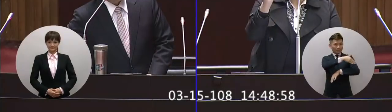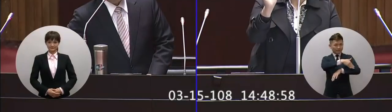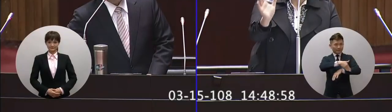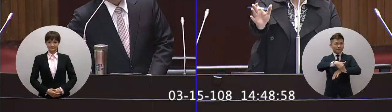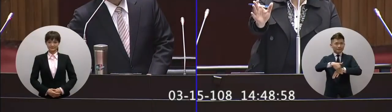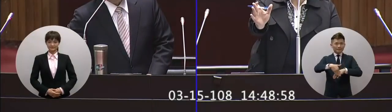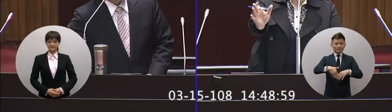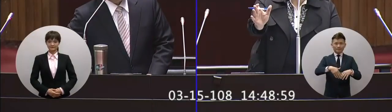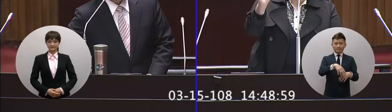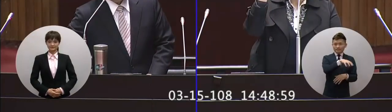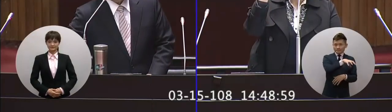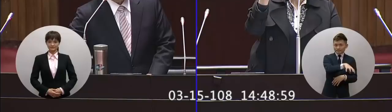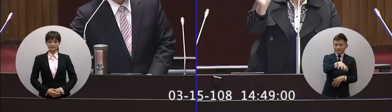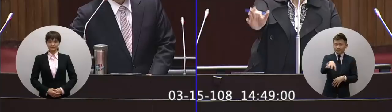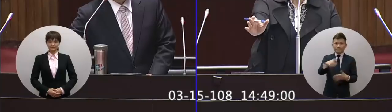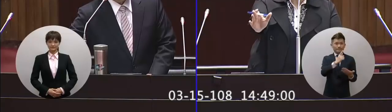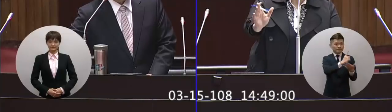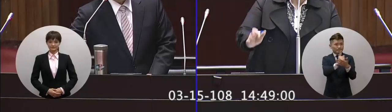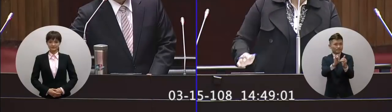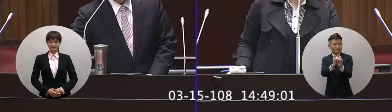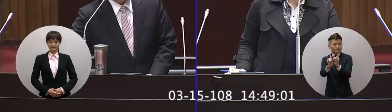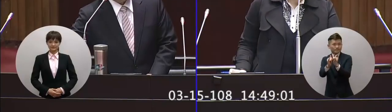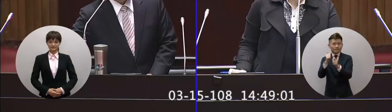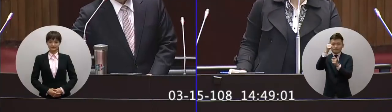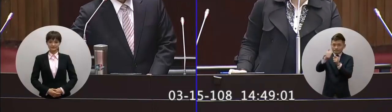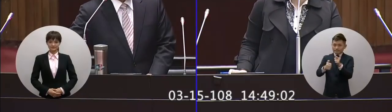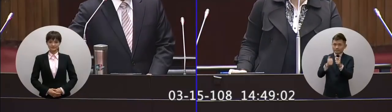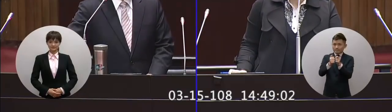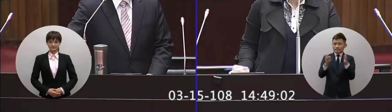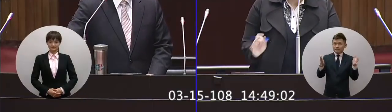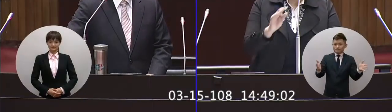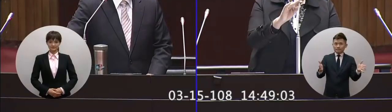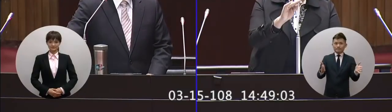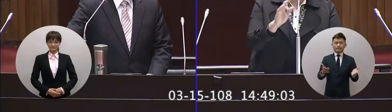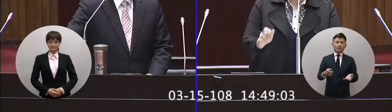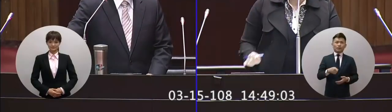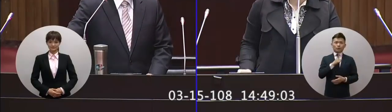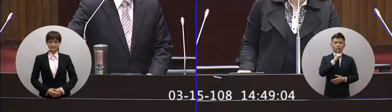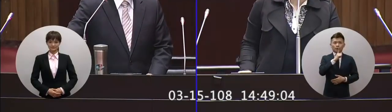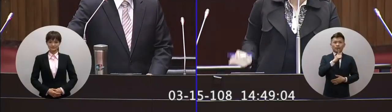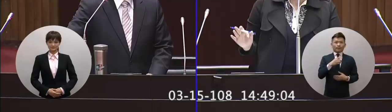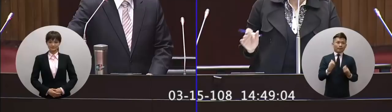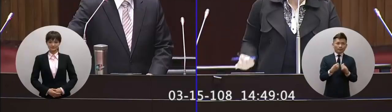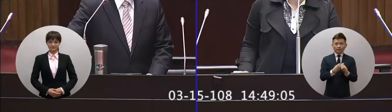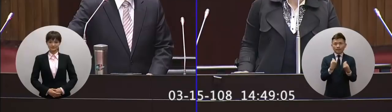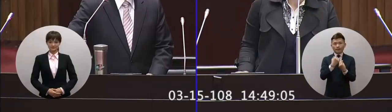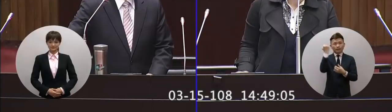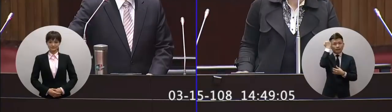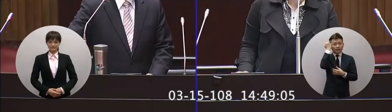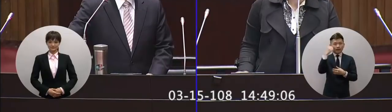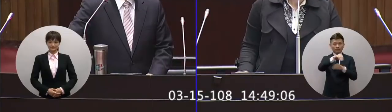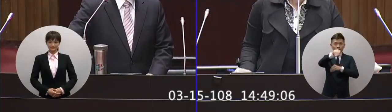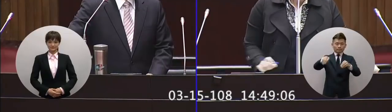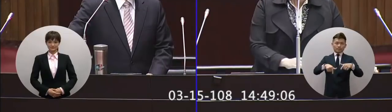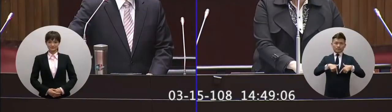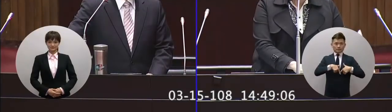地、每一个人民这50年来正在承受无法言喻的伤痛跟苦楚放在你的心里